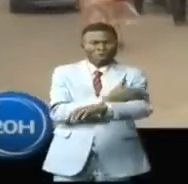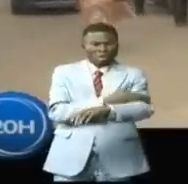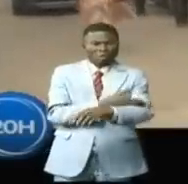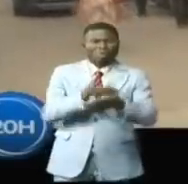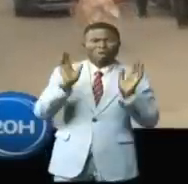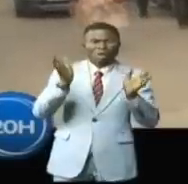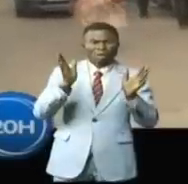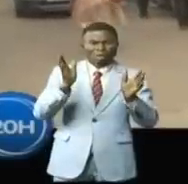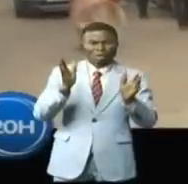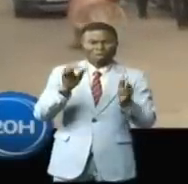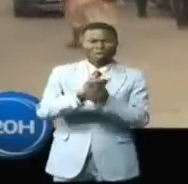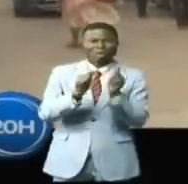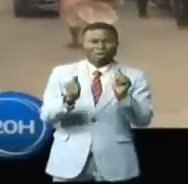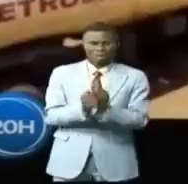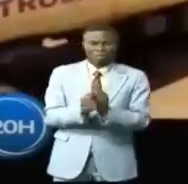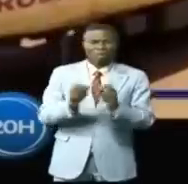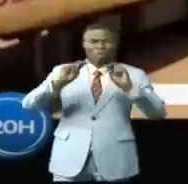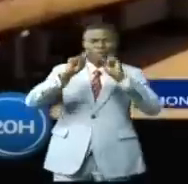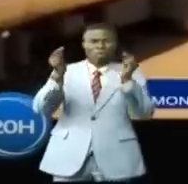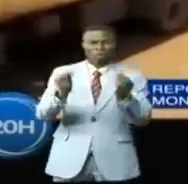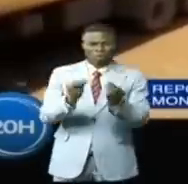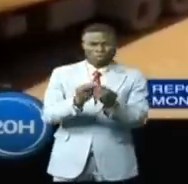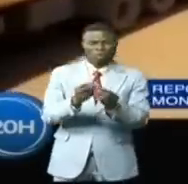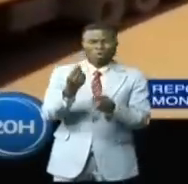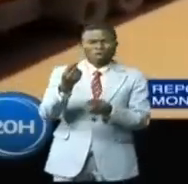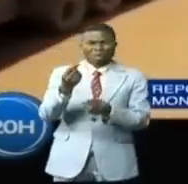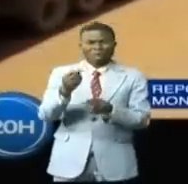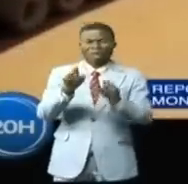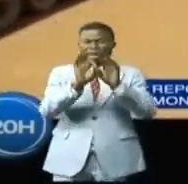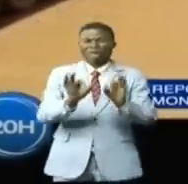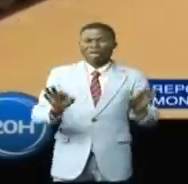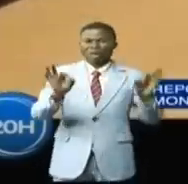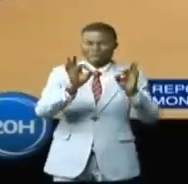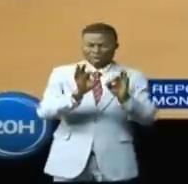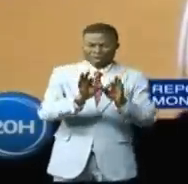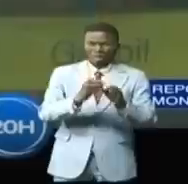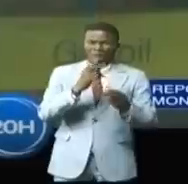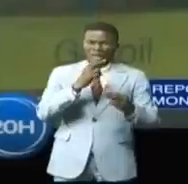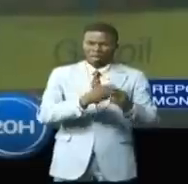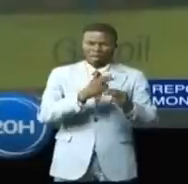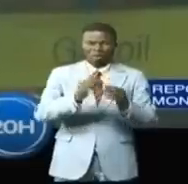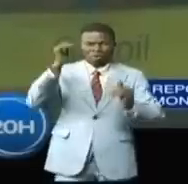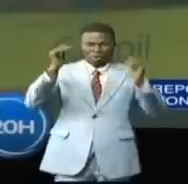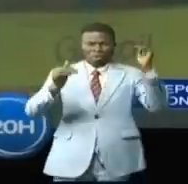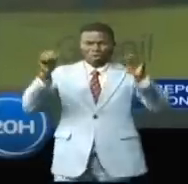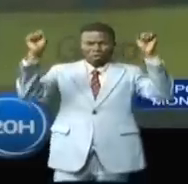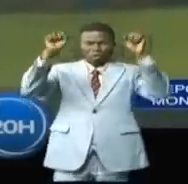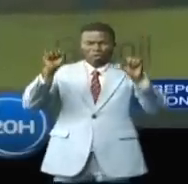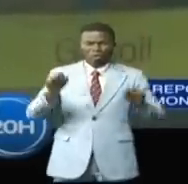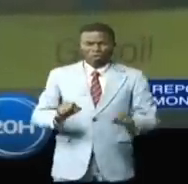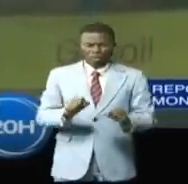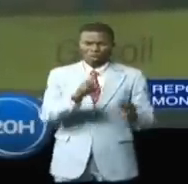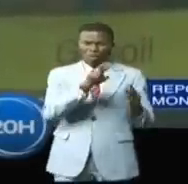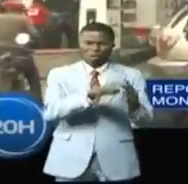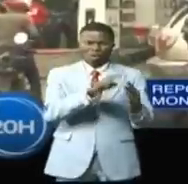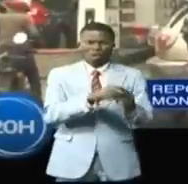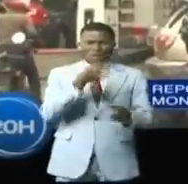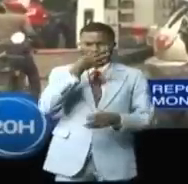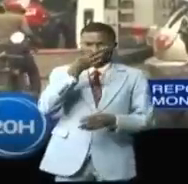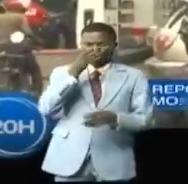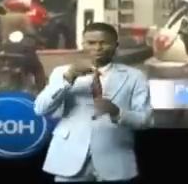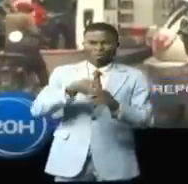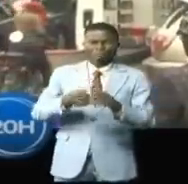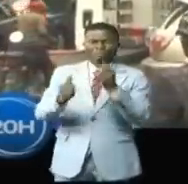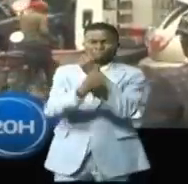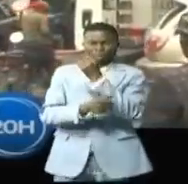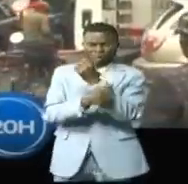considérable des paramètres de la structure des prix et la nécessité de maintenir l'équilibre du système d'approvisionnement du pays